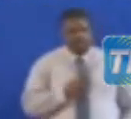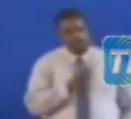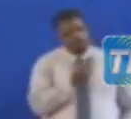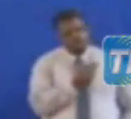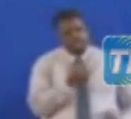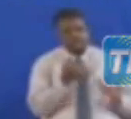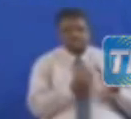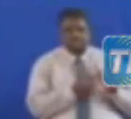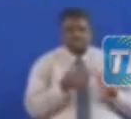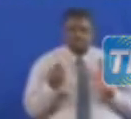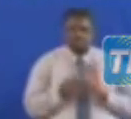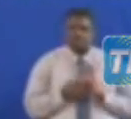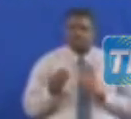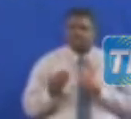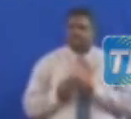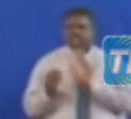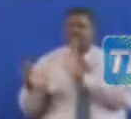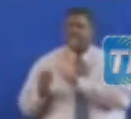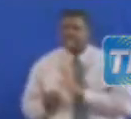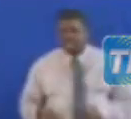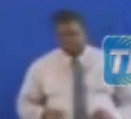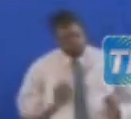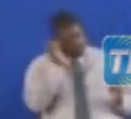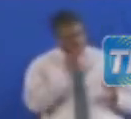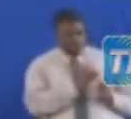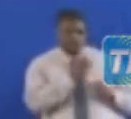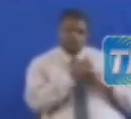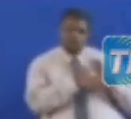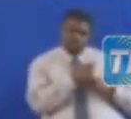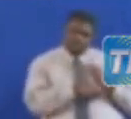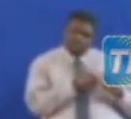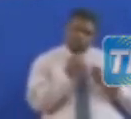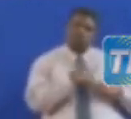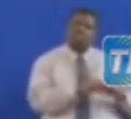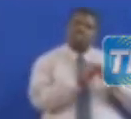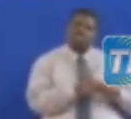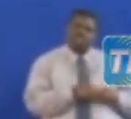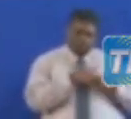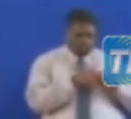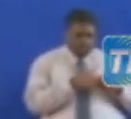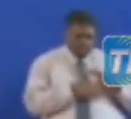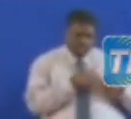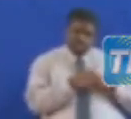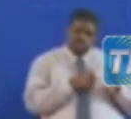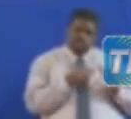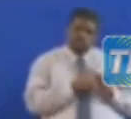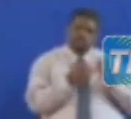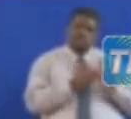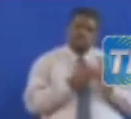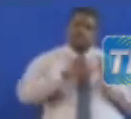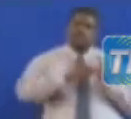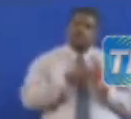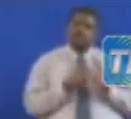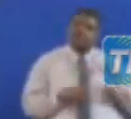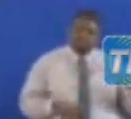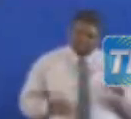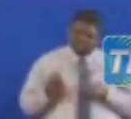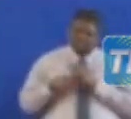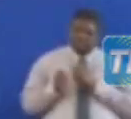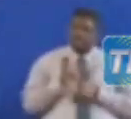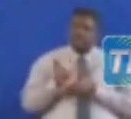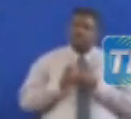bilioni 26.98 kwa ajili ya kuendelea na utekelezaji wa miradi 18 ya kimkakati